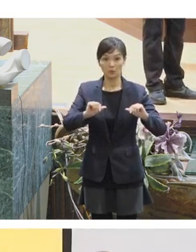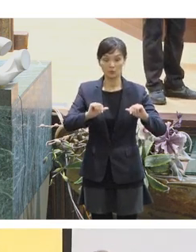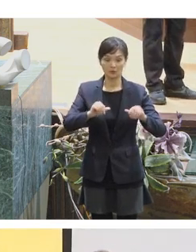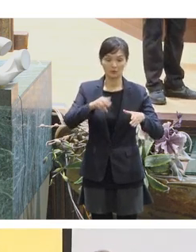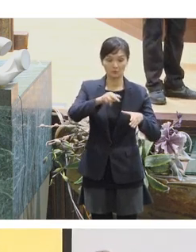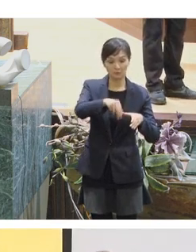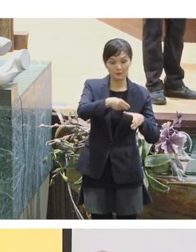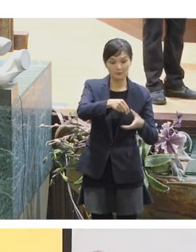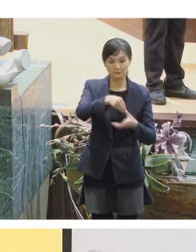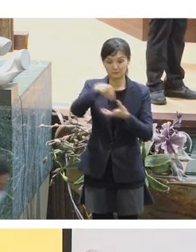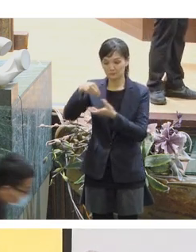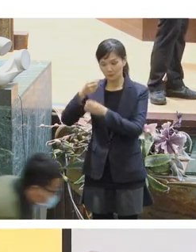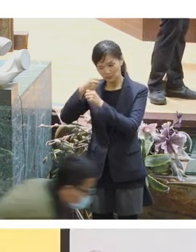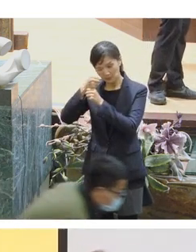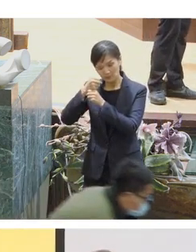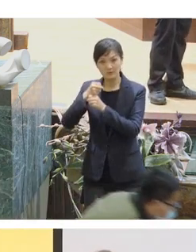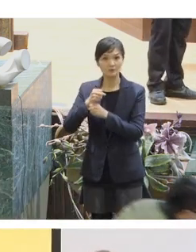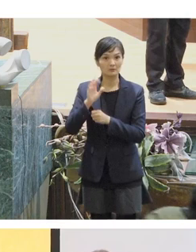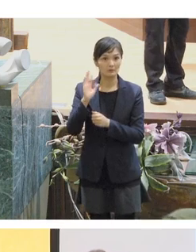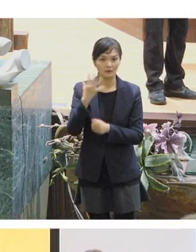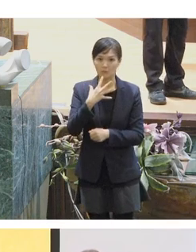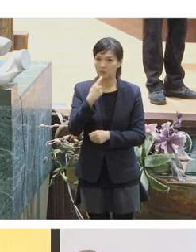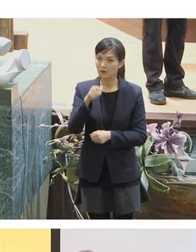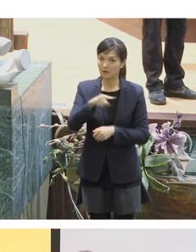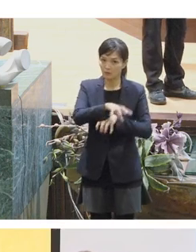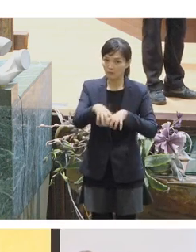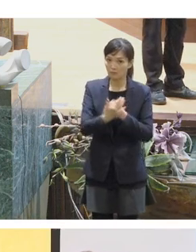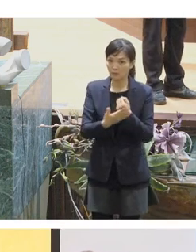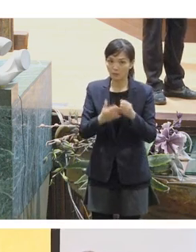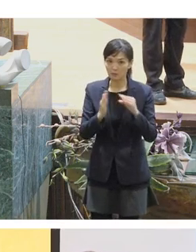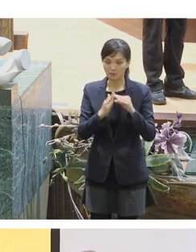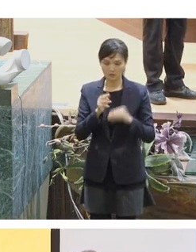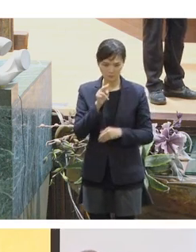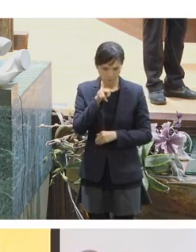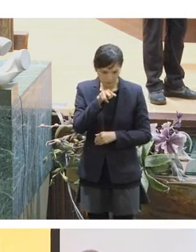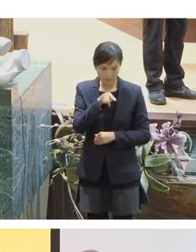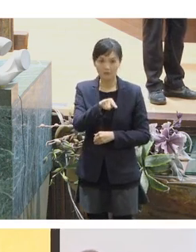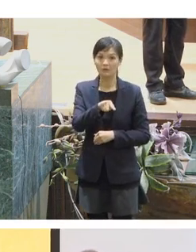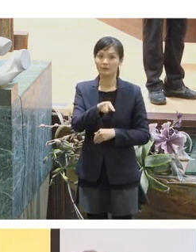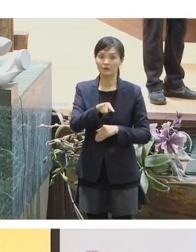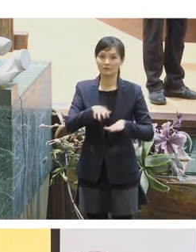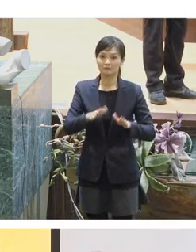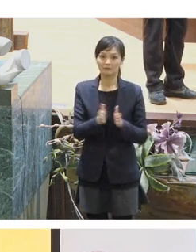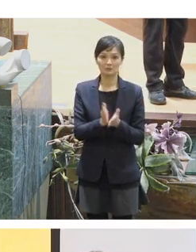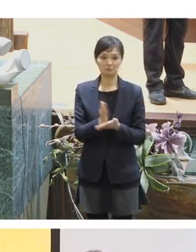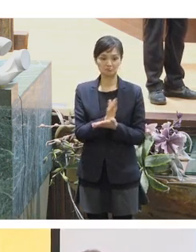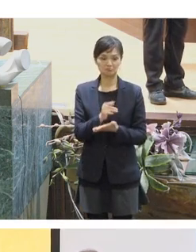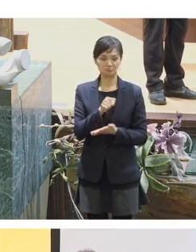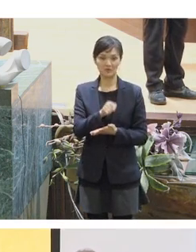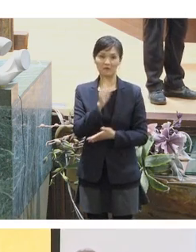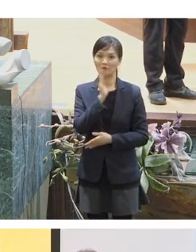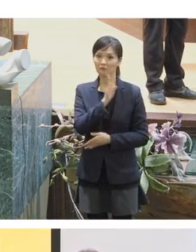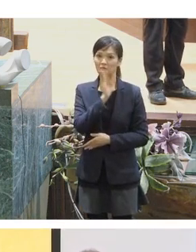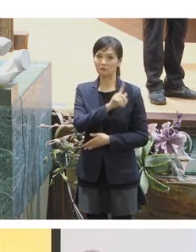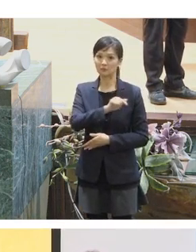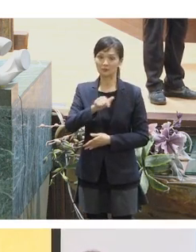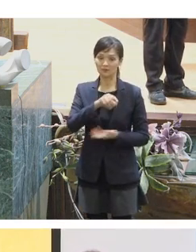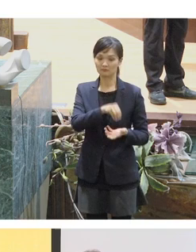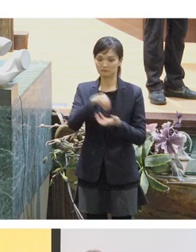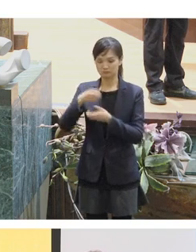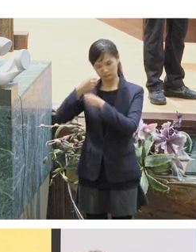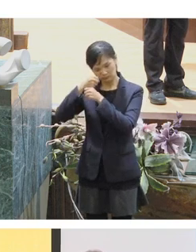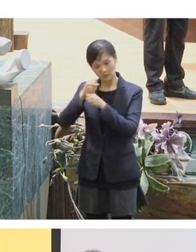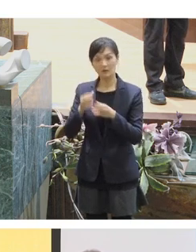吗？我们环保局把上面的土壤直接判读为废弃物啊，不需要取样，因